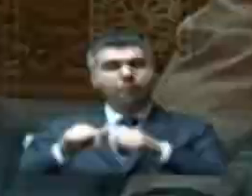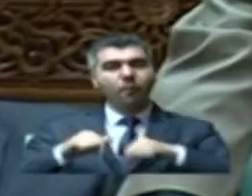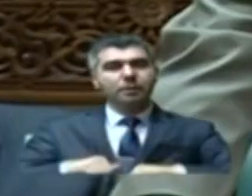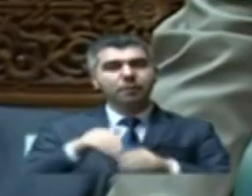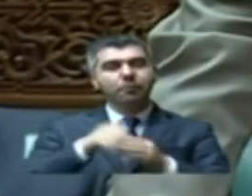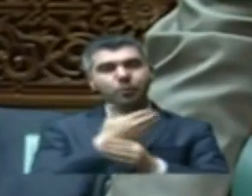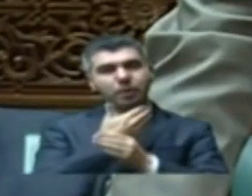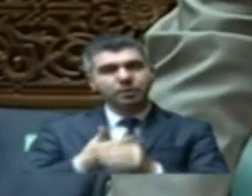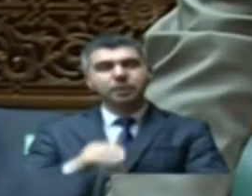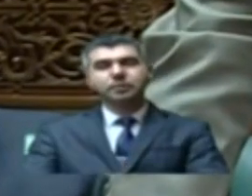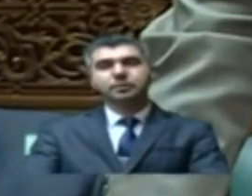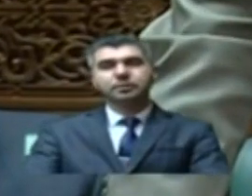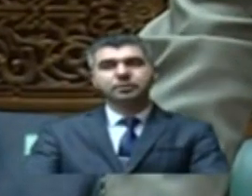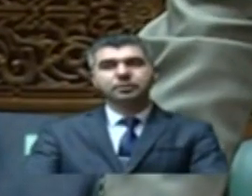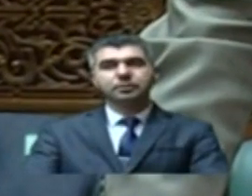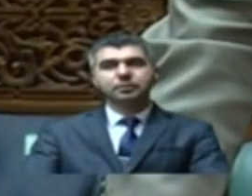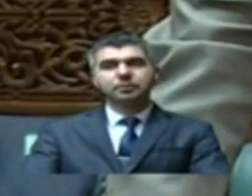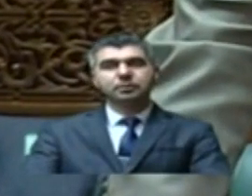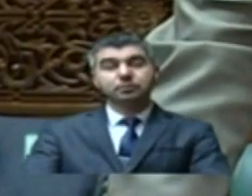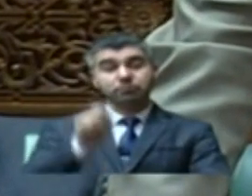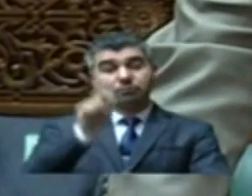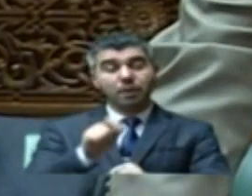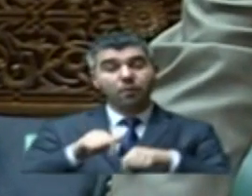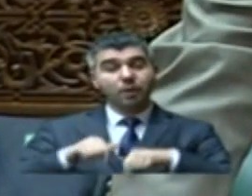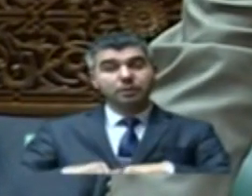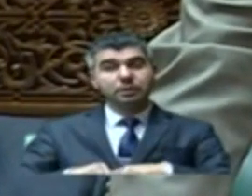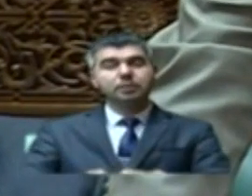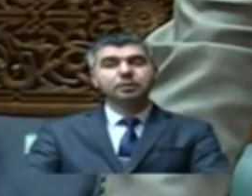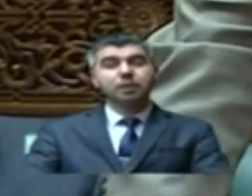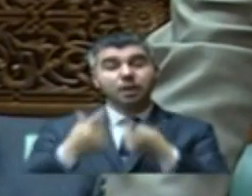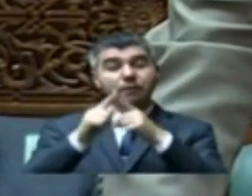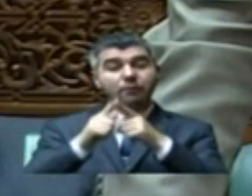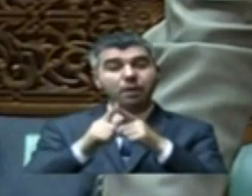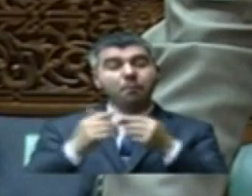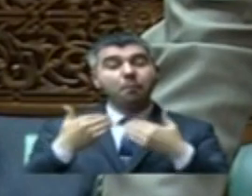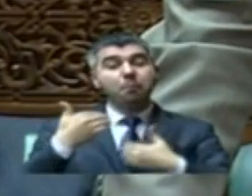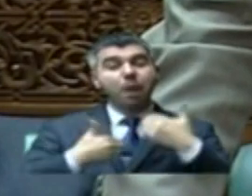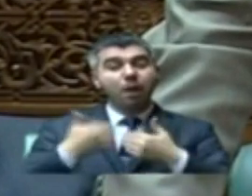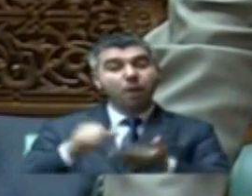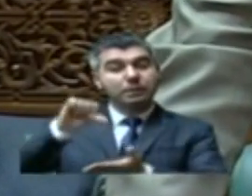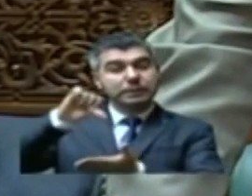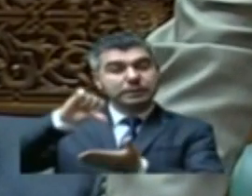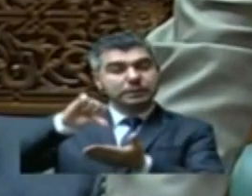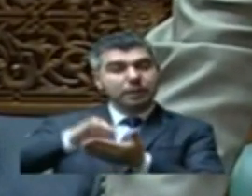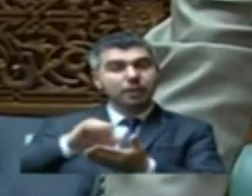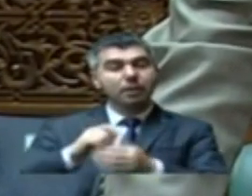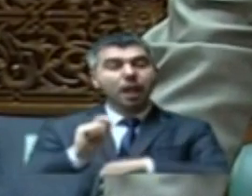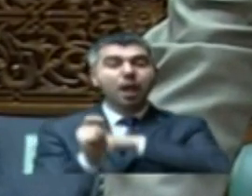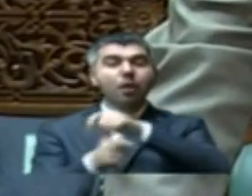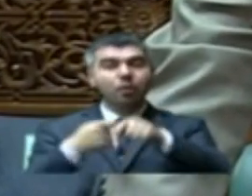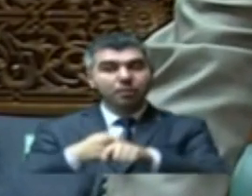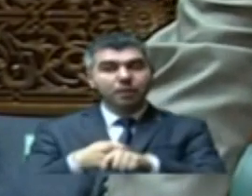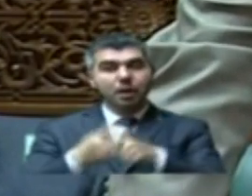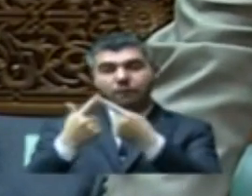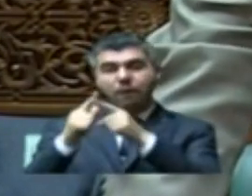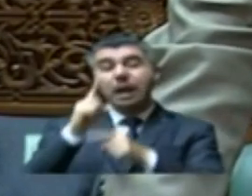والمستشارين المحترمين. السيدة الوزيرة، يعاني الأشخاص في وضعية إعاقة بالعالم القروي من